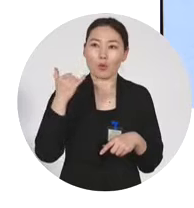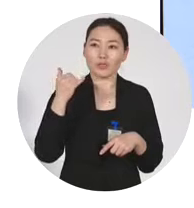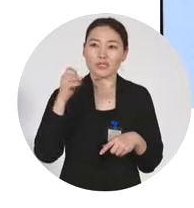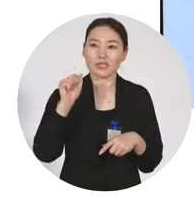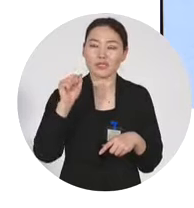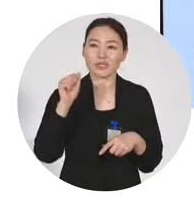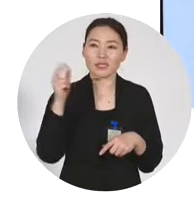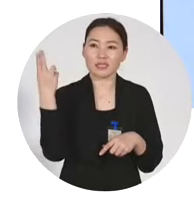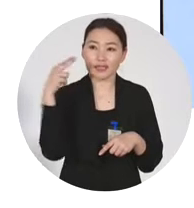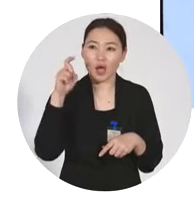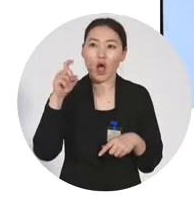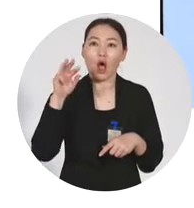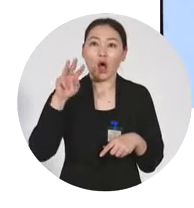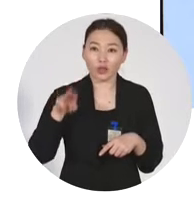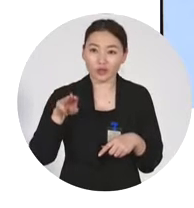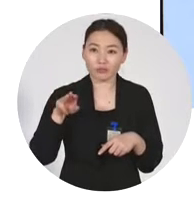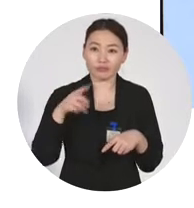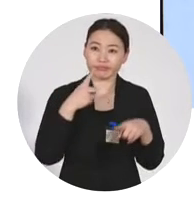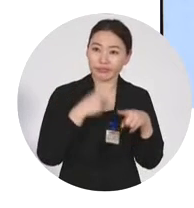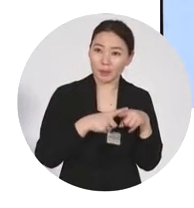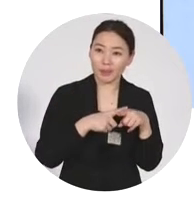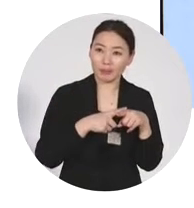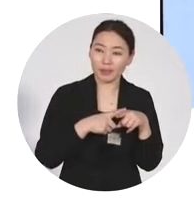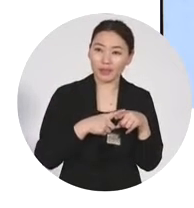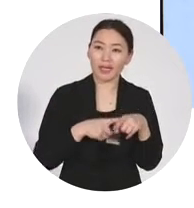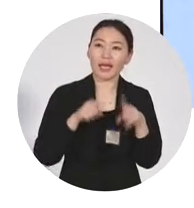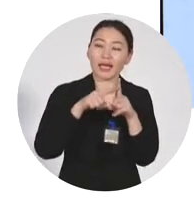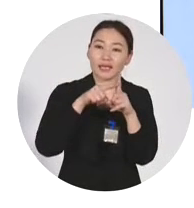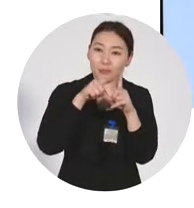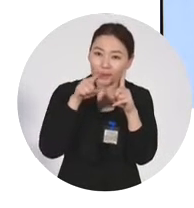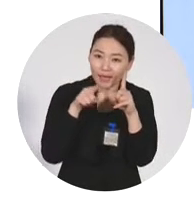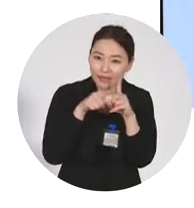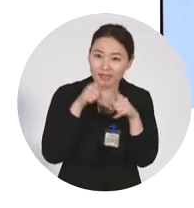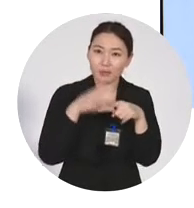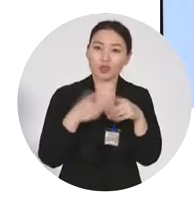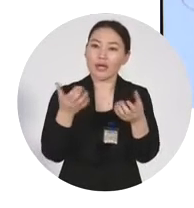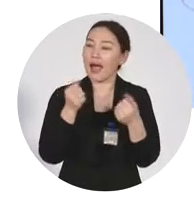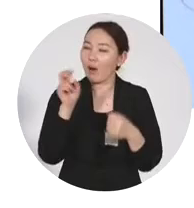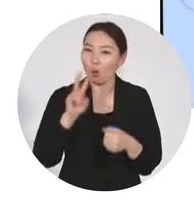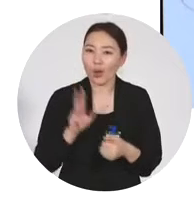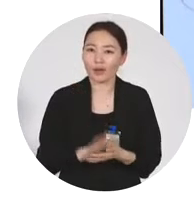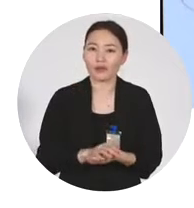залгаж үчигнэ гэж. За энэ хоёр дүрмээ санах ёстой. Мөн гурав дахь дүрм бол